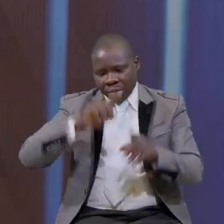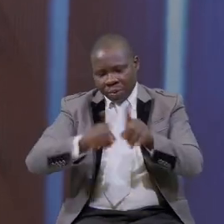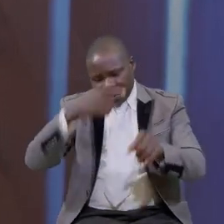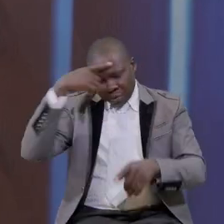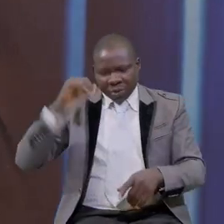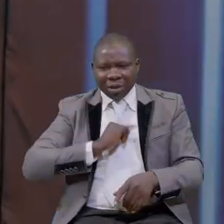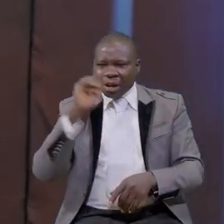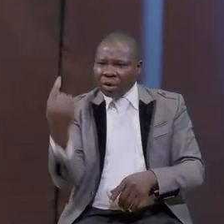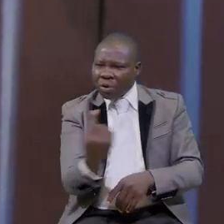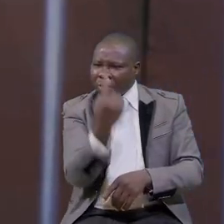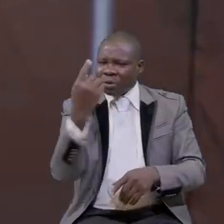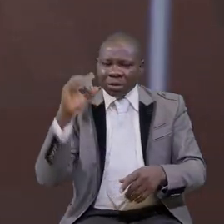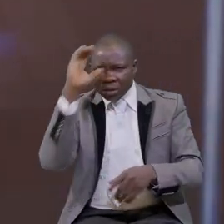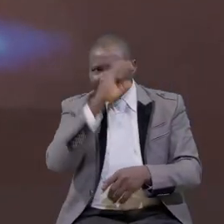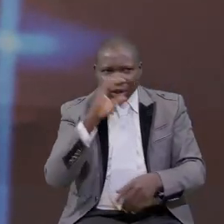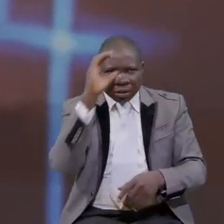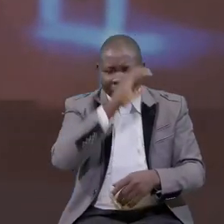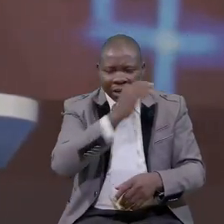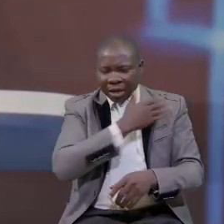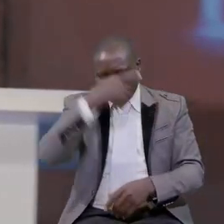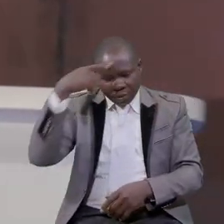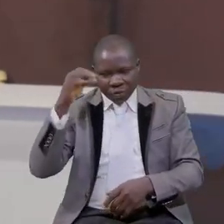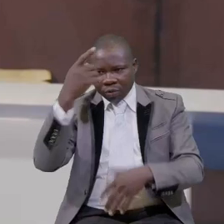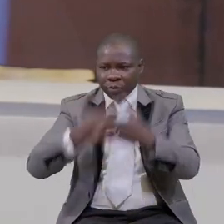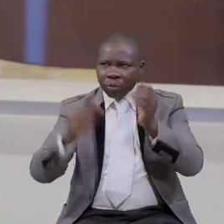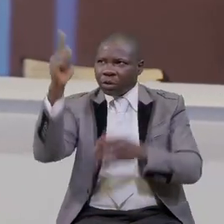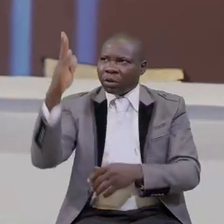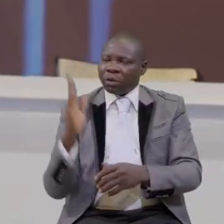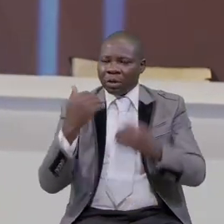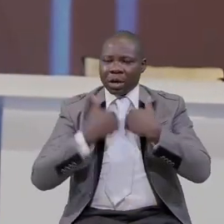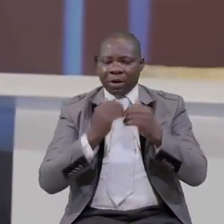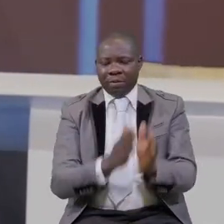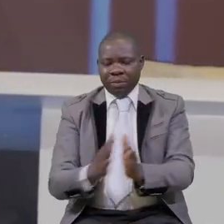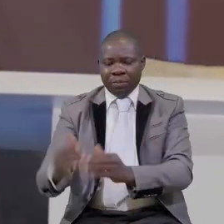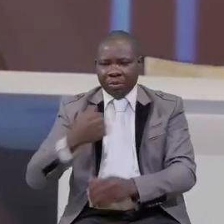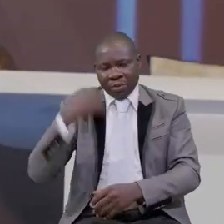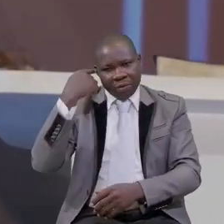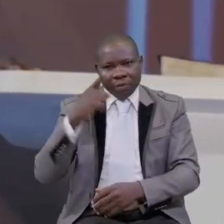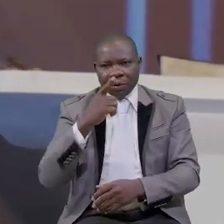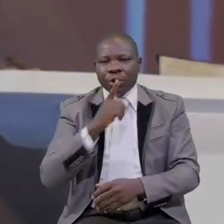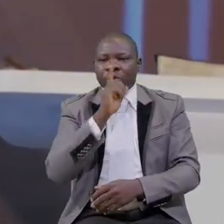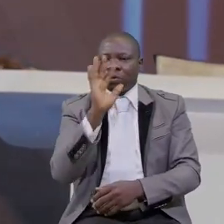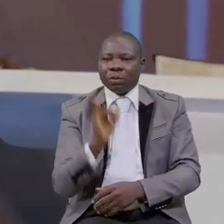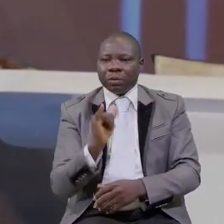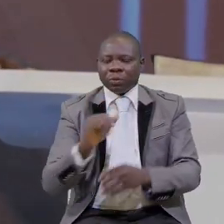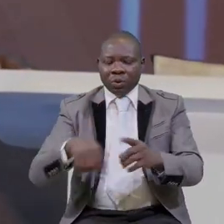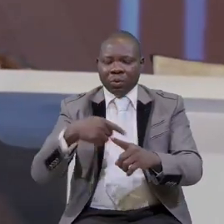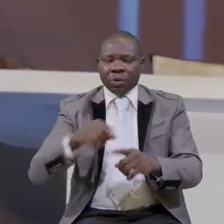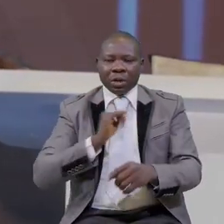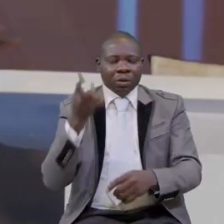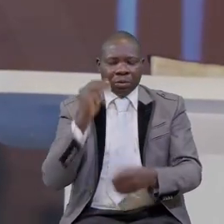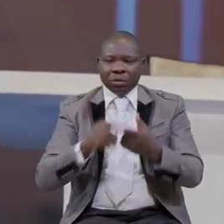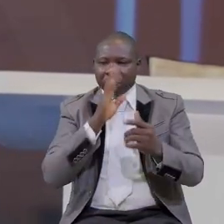cherchais. Et à cause de ce que Dieu m'avait préparé pour être, quand je devais être baptisé en